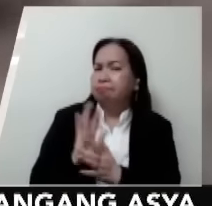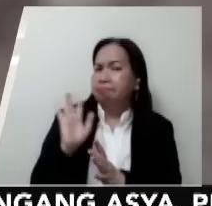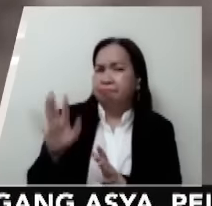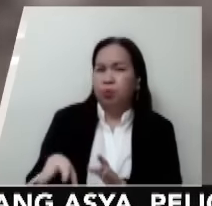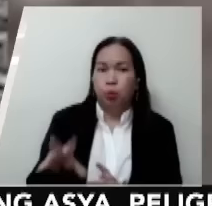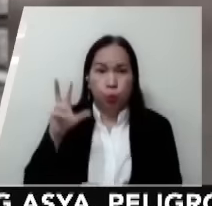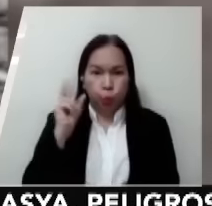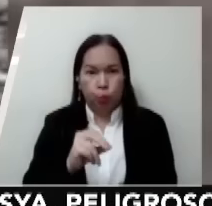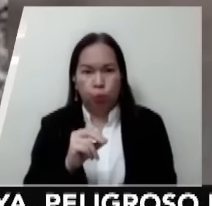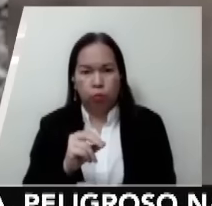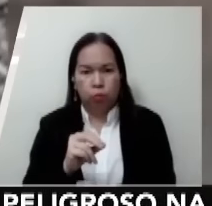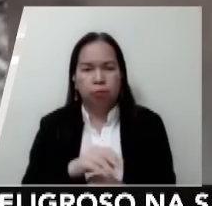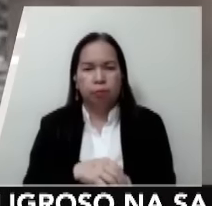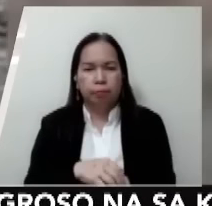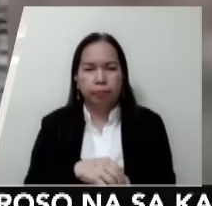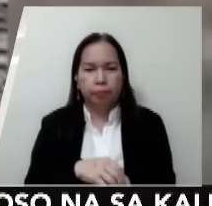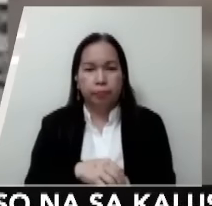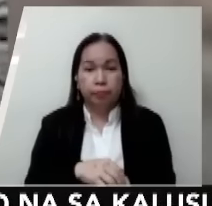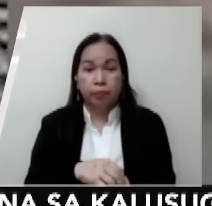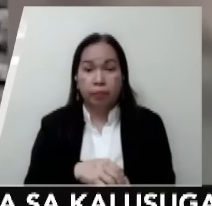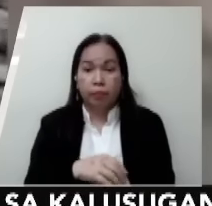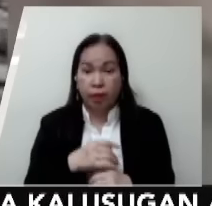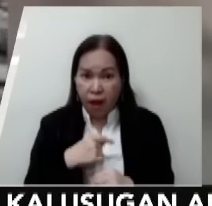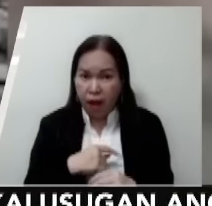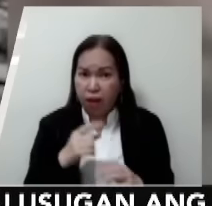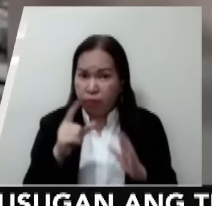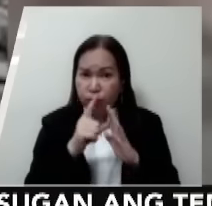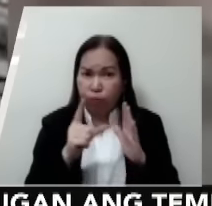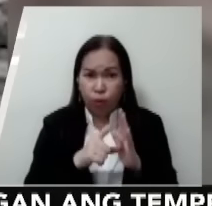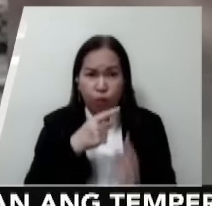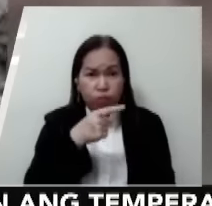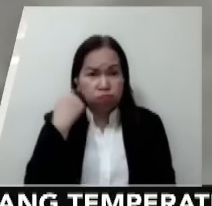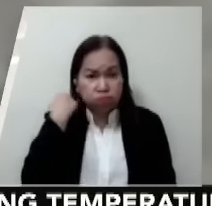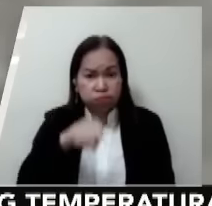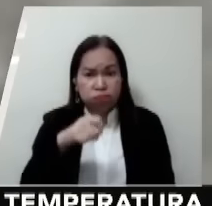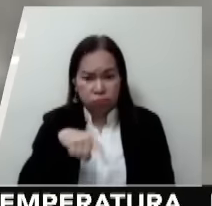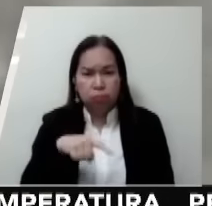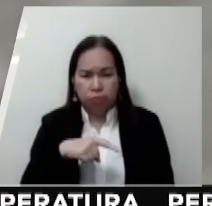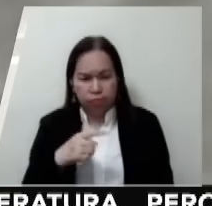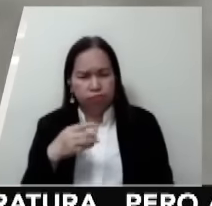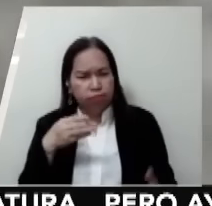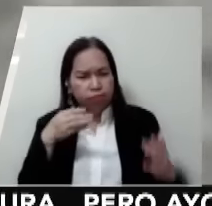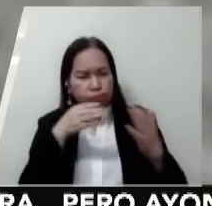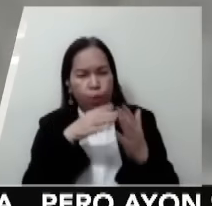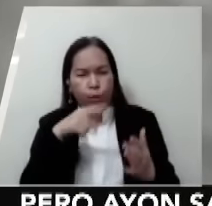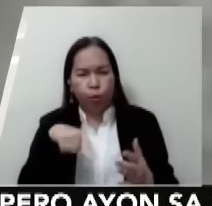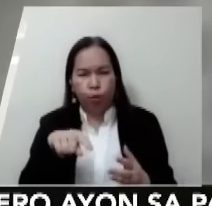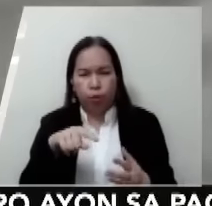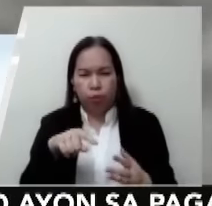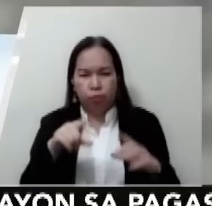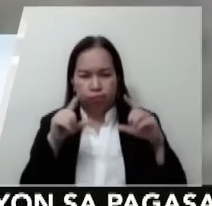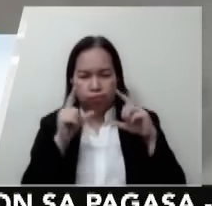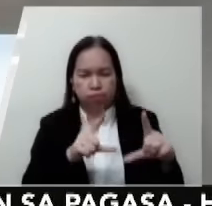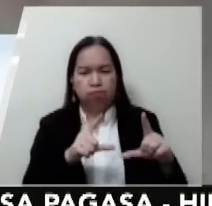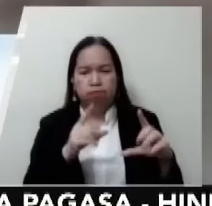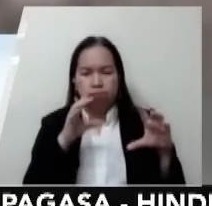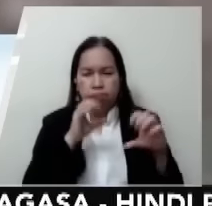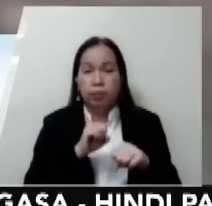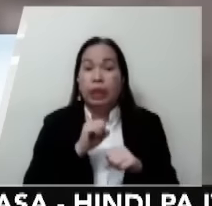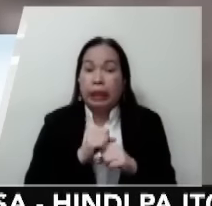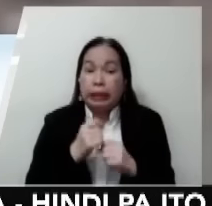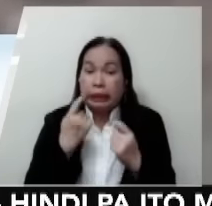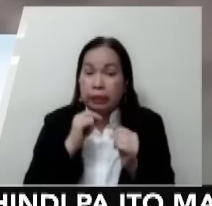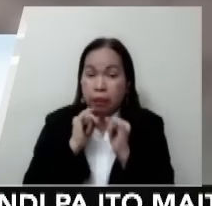is ordinance violated, of course we will file a case. Sinusubukan pa namin kuhanan ng pahayag ang vlogger at mga kasama